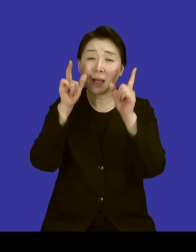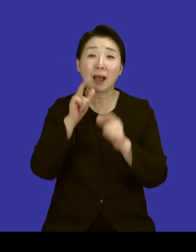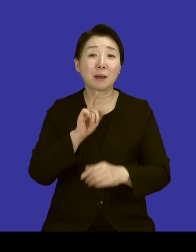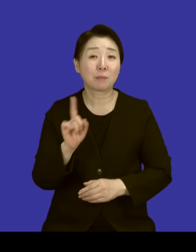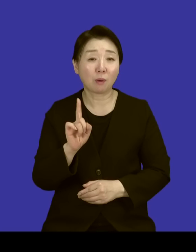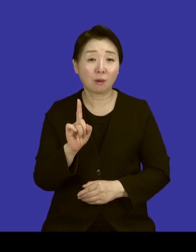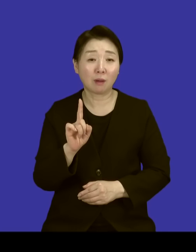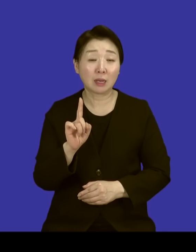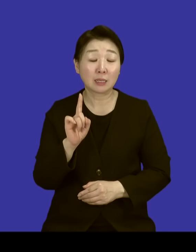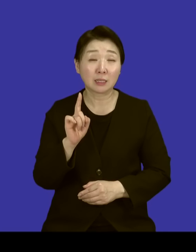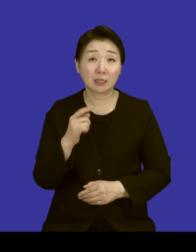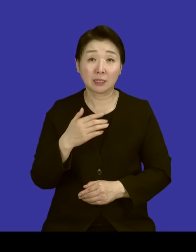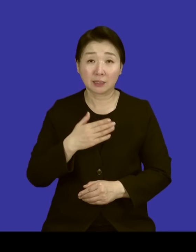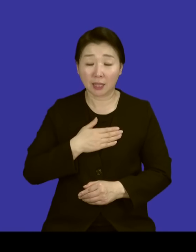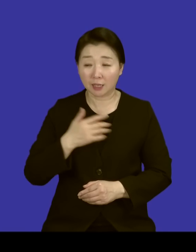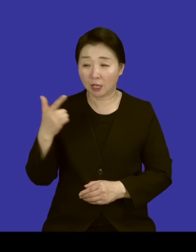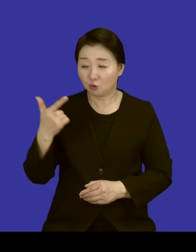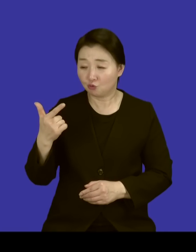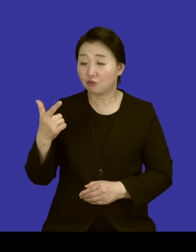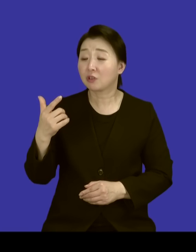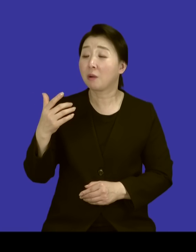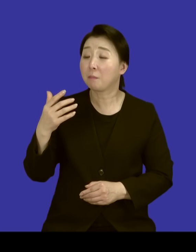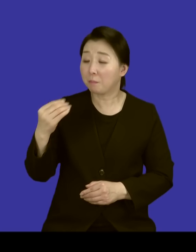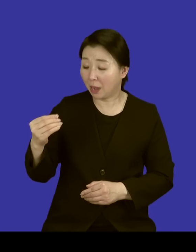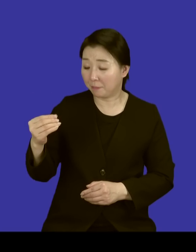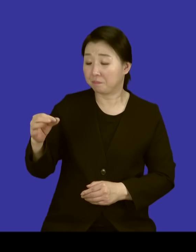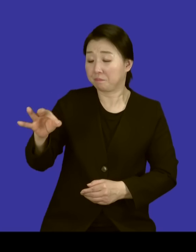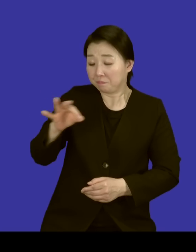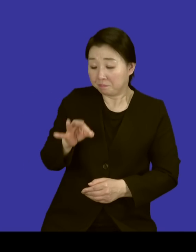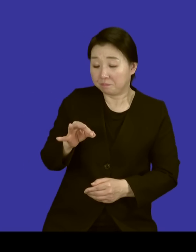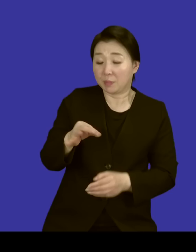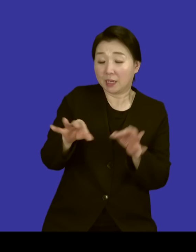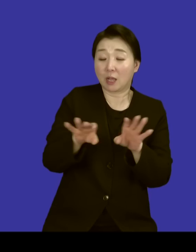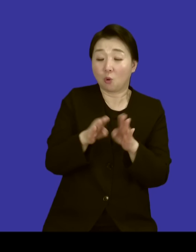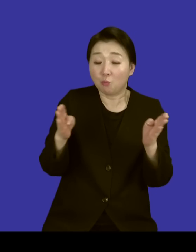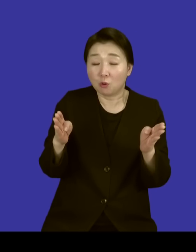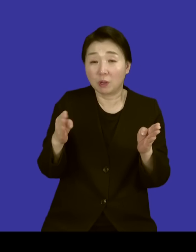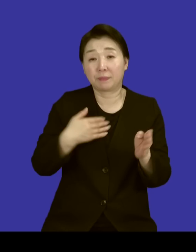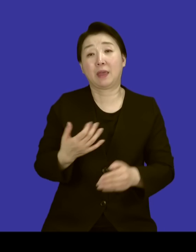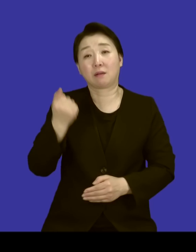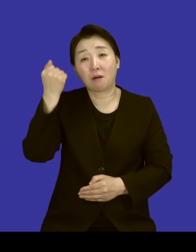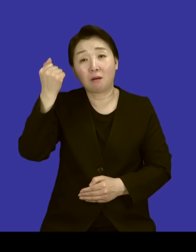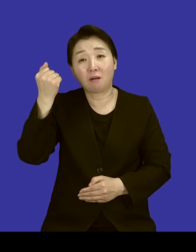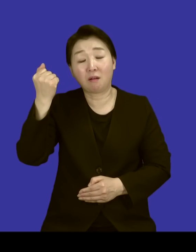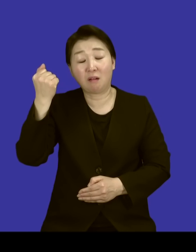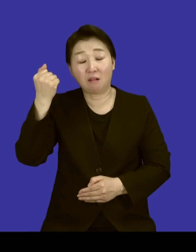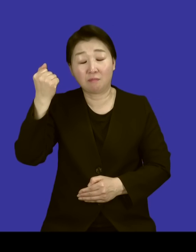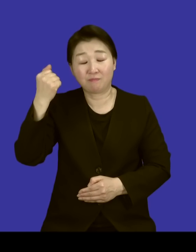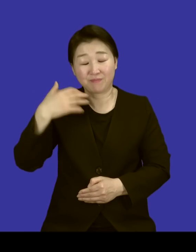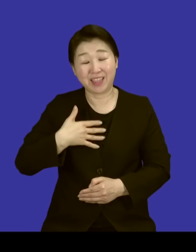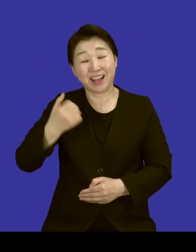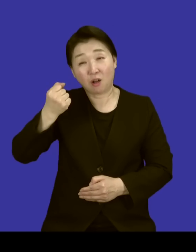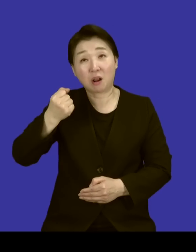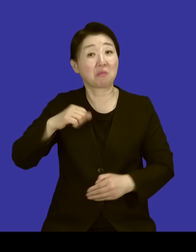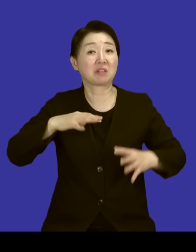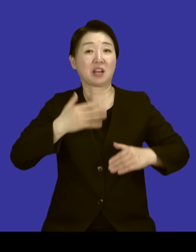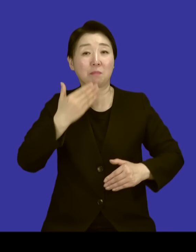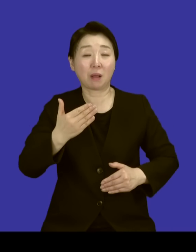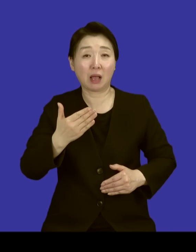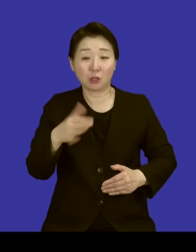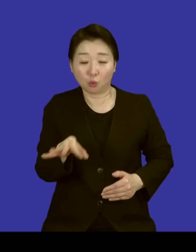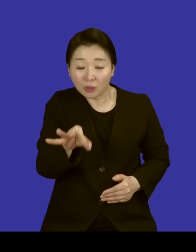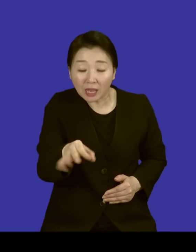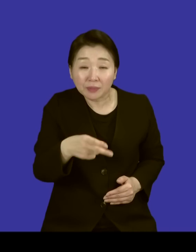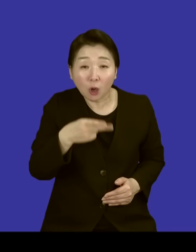제가 6천만 원을 들고 와서 가게를 열었으면 그건 제 거잖아요. 네. 소유권을 행사했을 가능성이 있고 제가 돈을 하나도 안